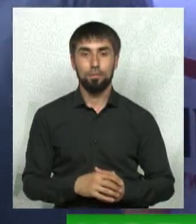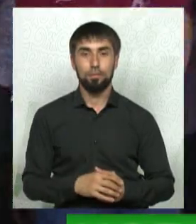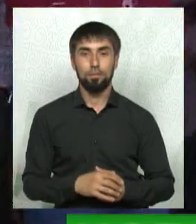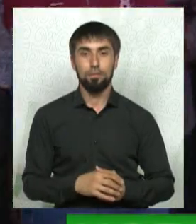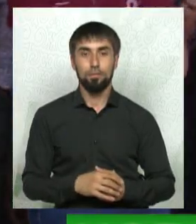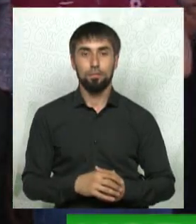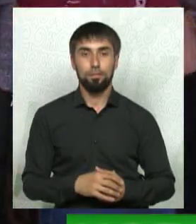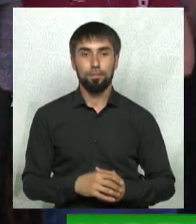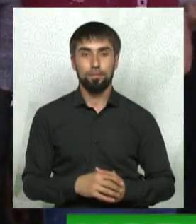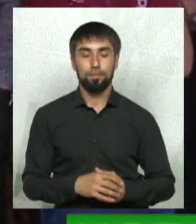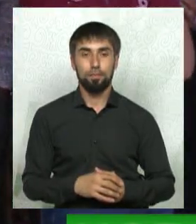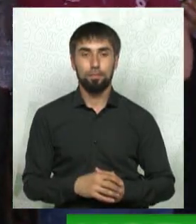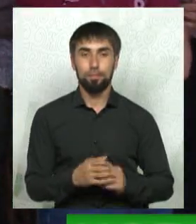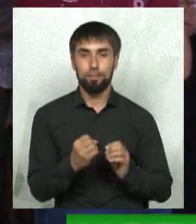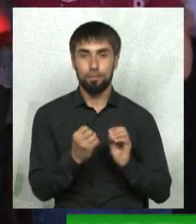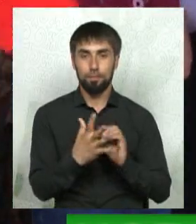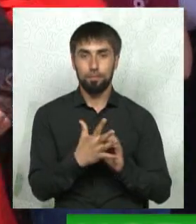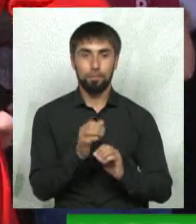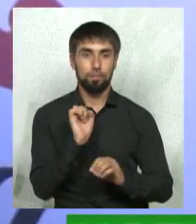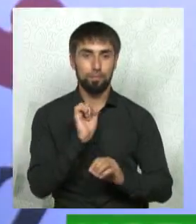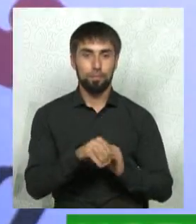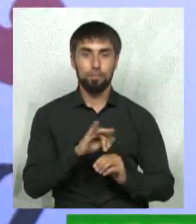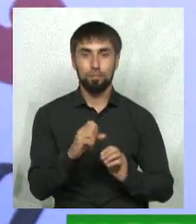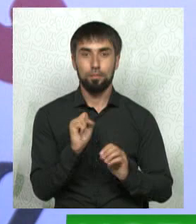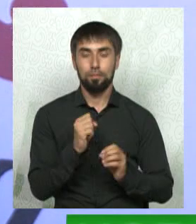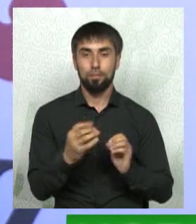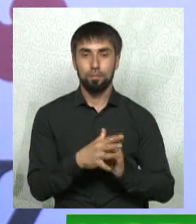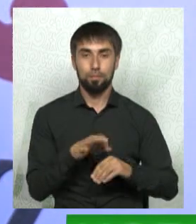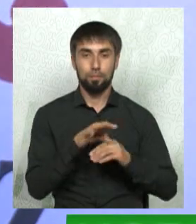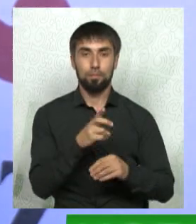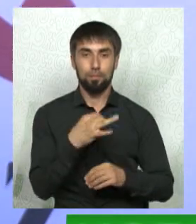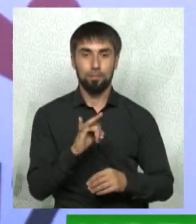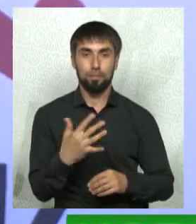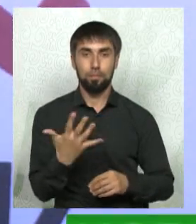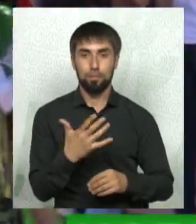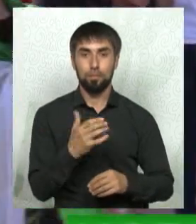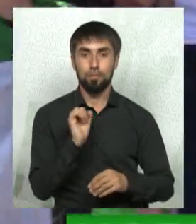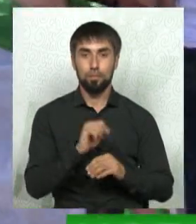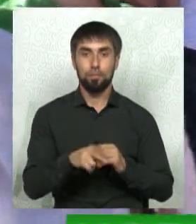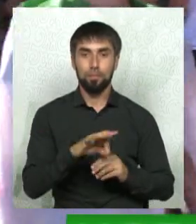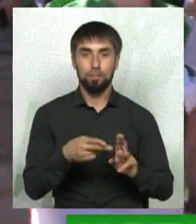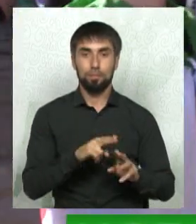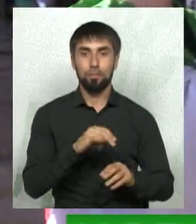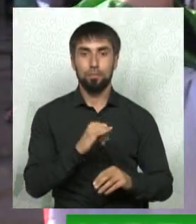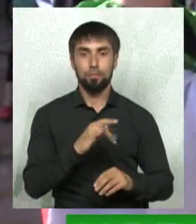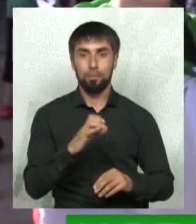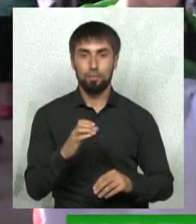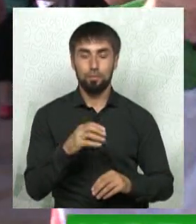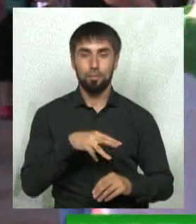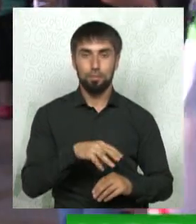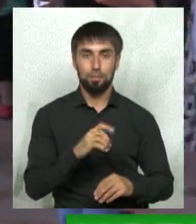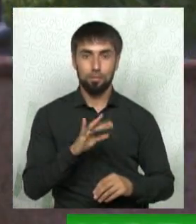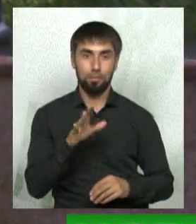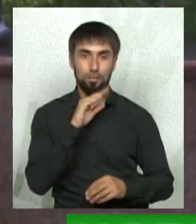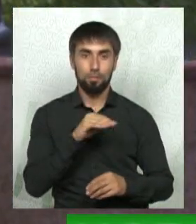соревнования. 15-я победа из 15 проведенных боев и 5-я победа под эгидой UFC. Мусор Евлоев